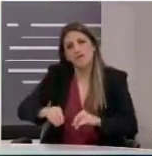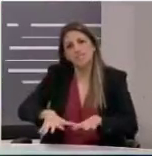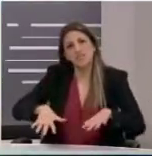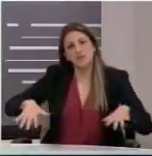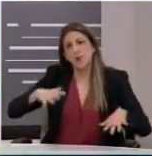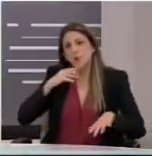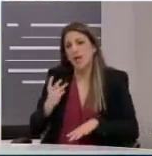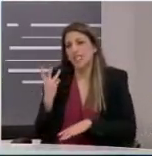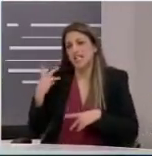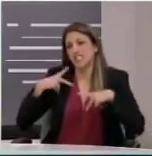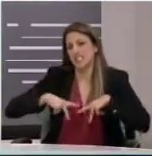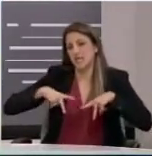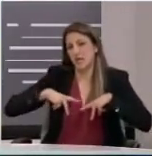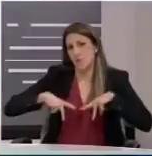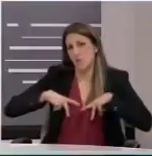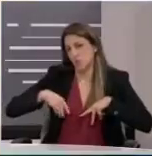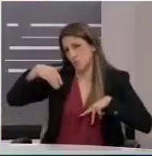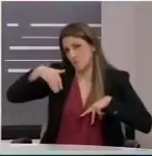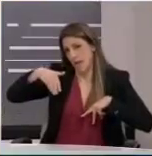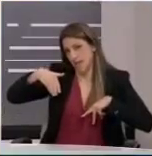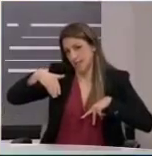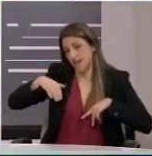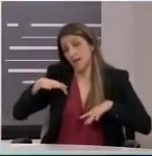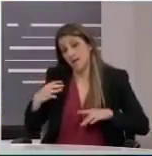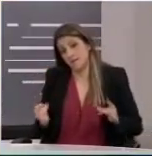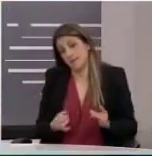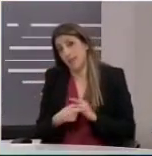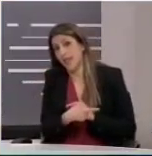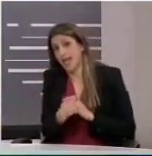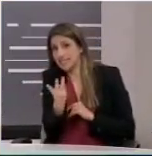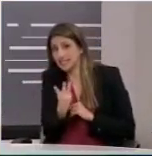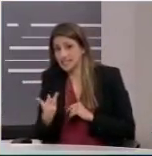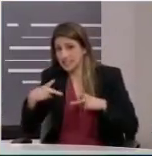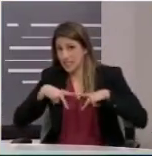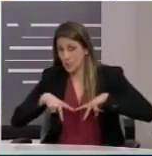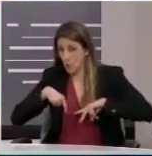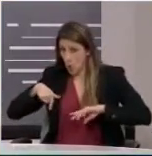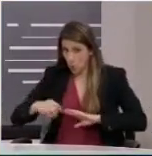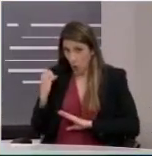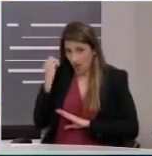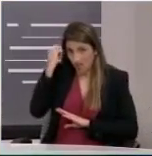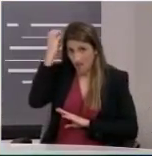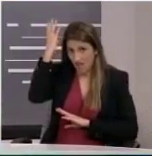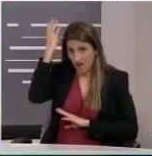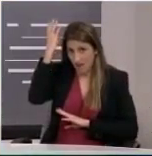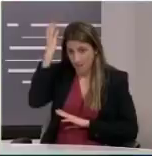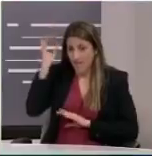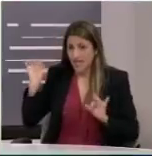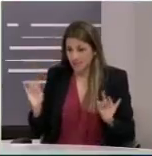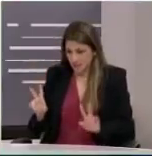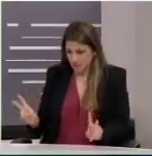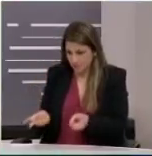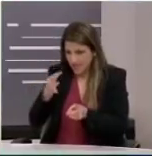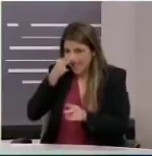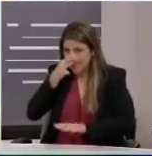για τρεις υπουργούς της κυβέρνησης, όλος τυχαίως, που την θυμήθηκαν μετά από το